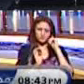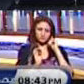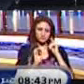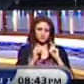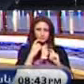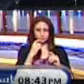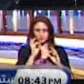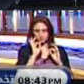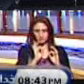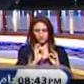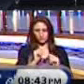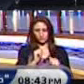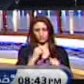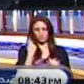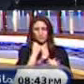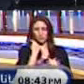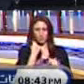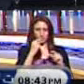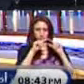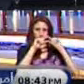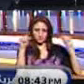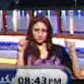اللي فاتوا، الرقم قلناه وهنقوله تاني